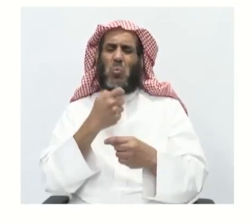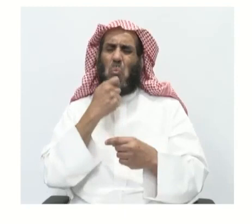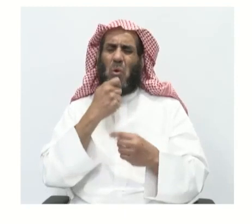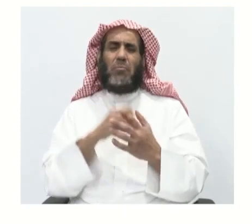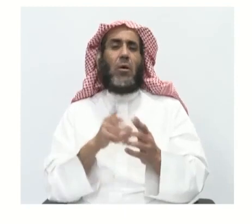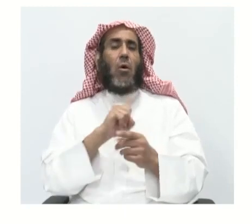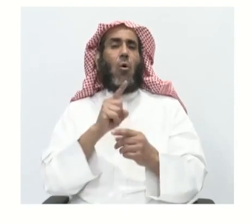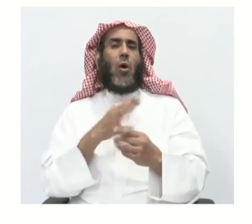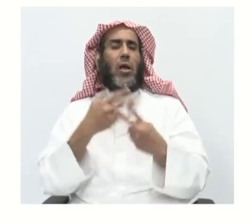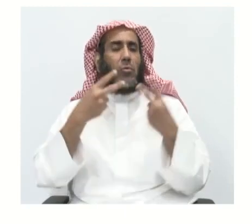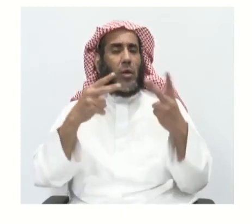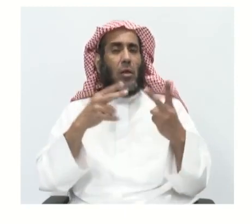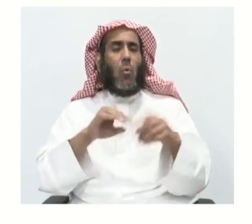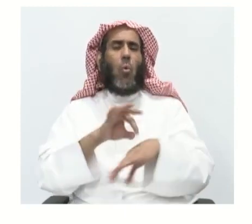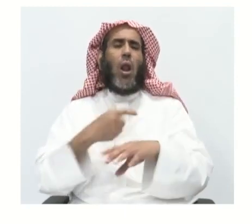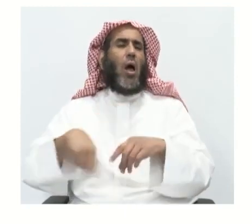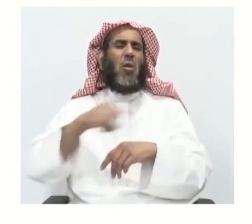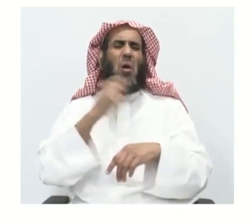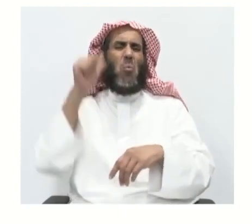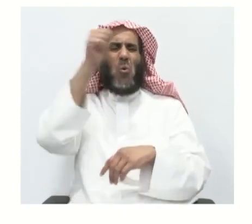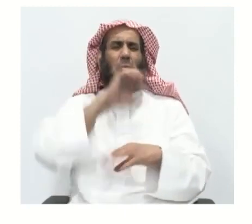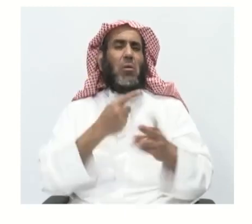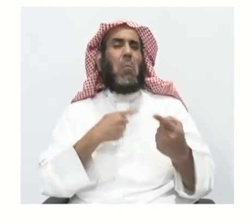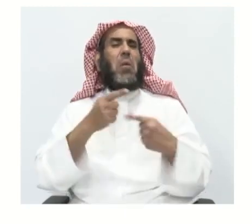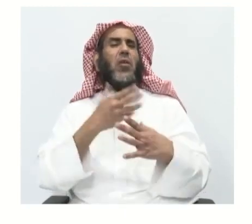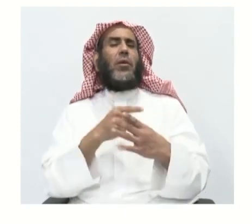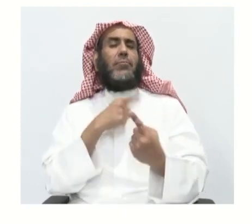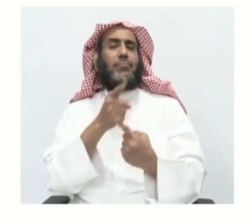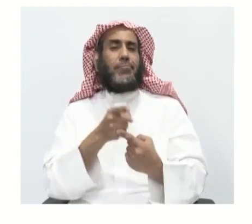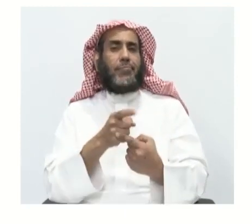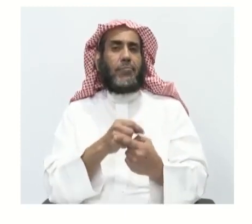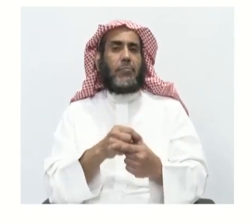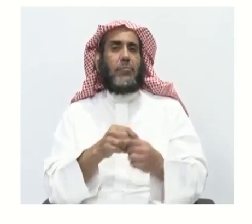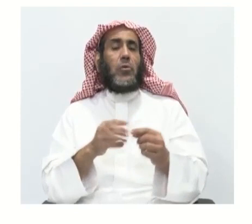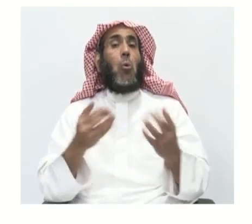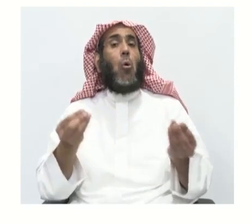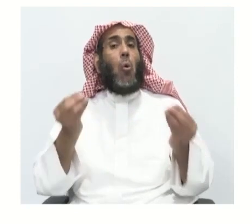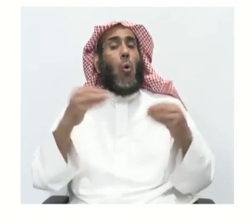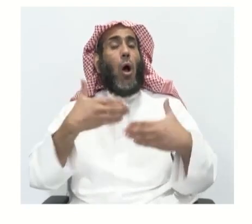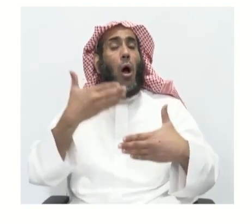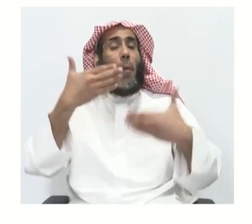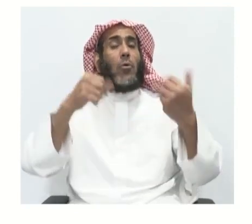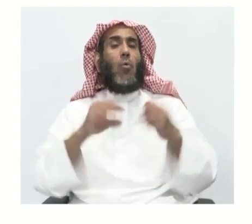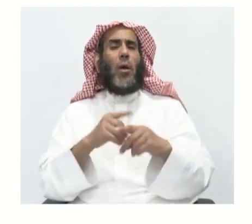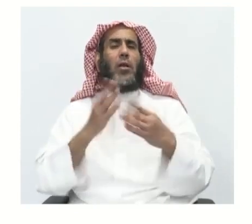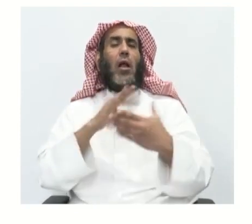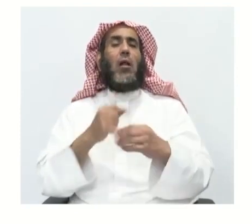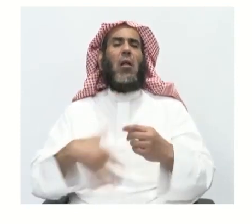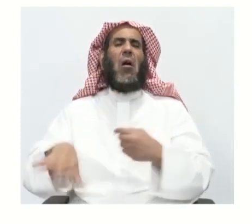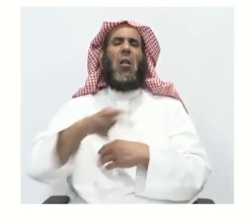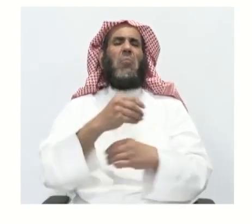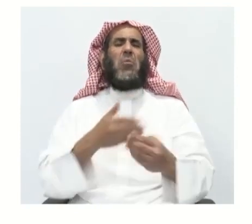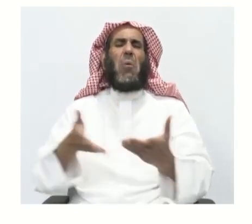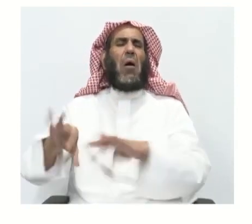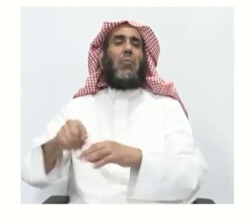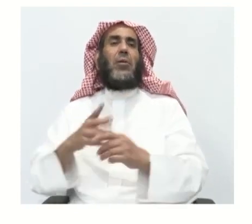وليتك ترضى والانام غضاب وليت الذي بيني وبينك عامر وبيني وبين العالمين خراب اذا